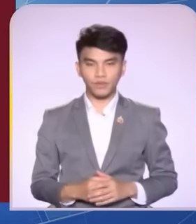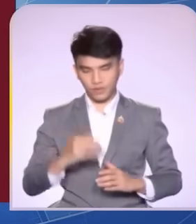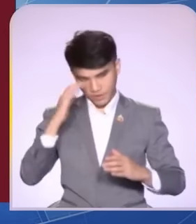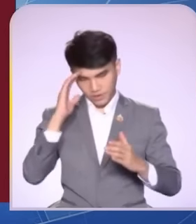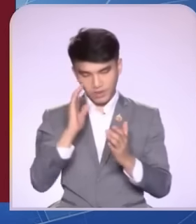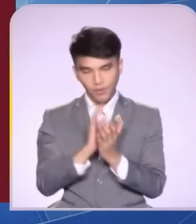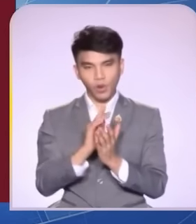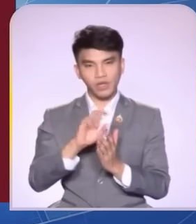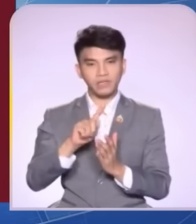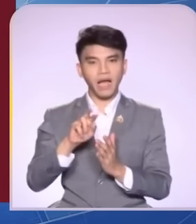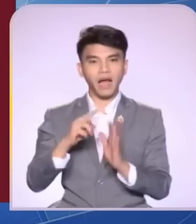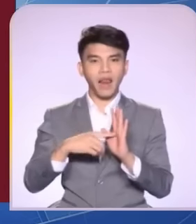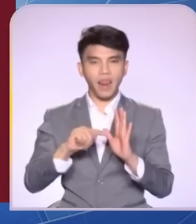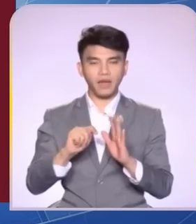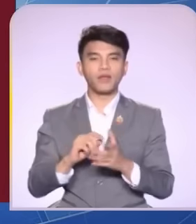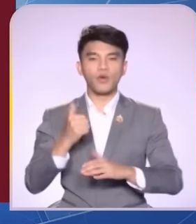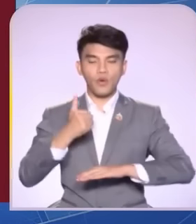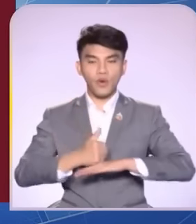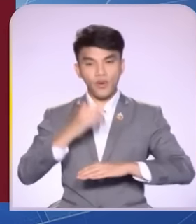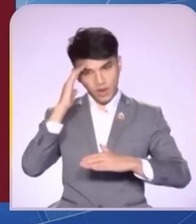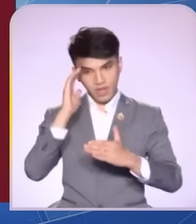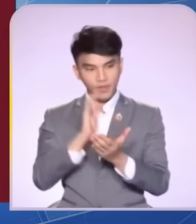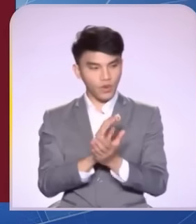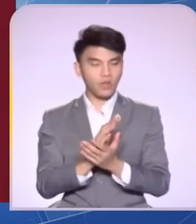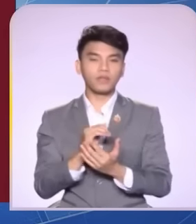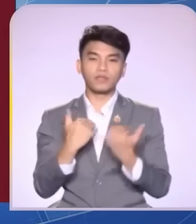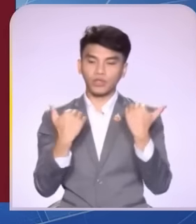ตำรวจเอกกิตรัตน์พันเพชรรักษาราชการแทนผบตร.